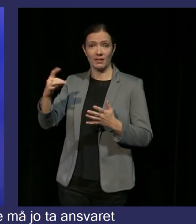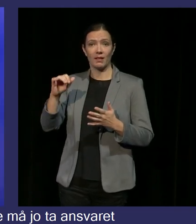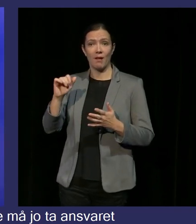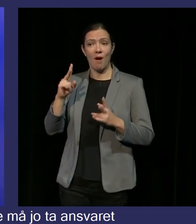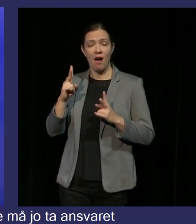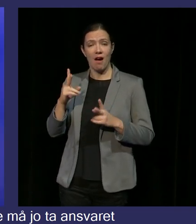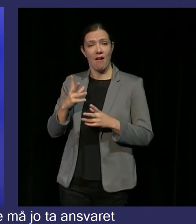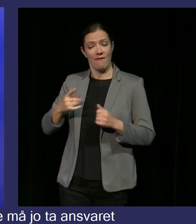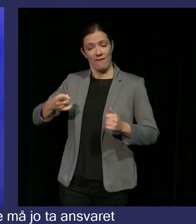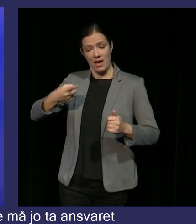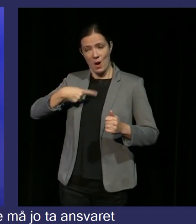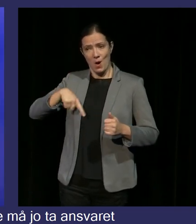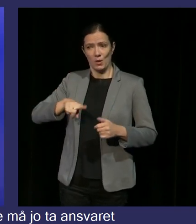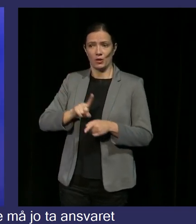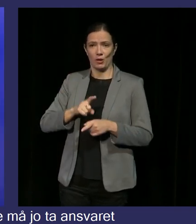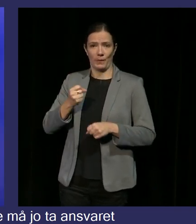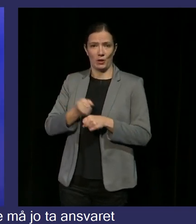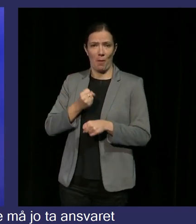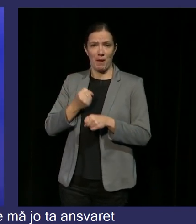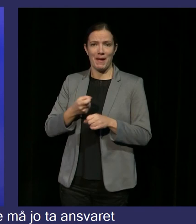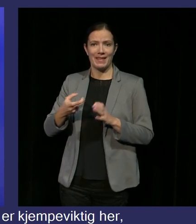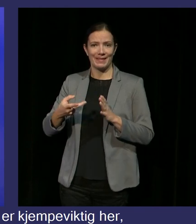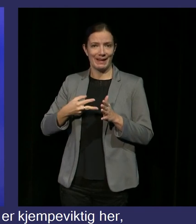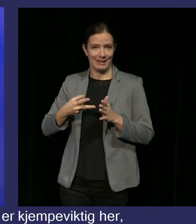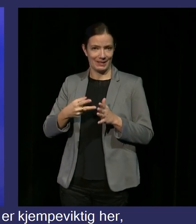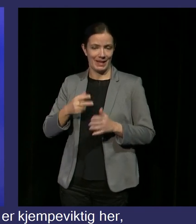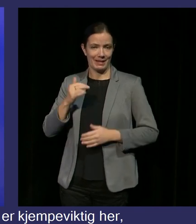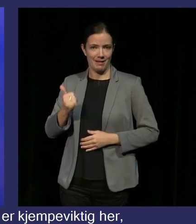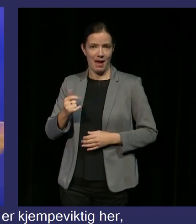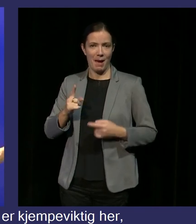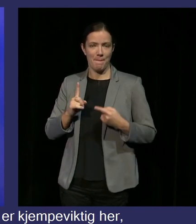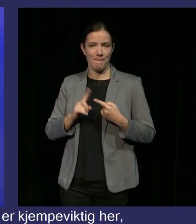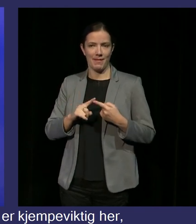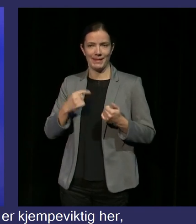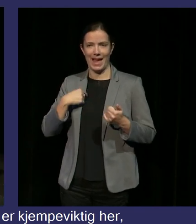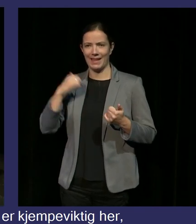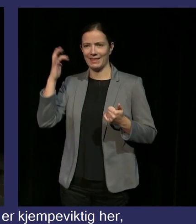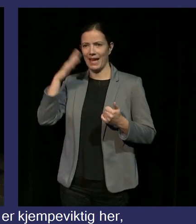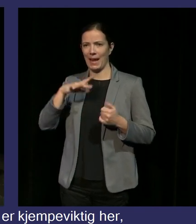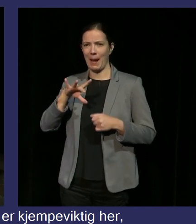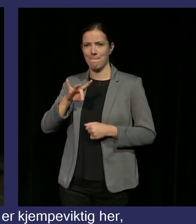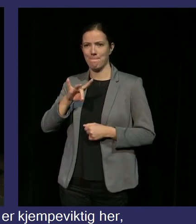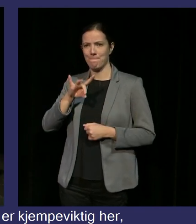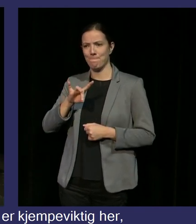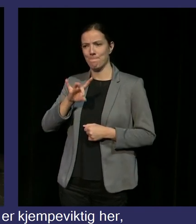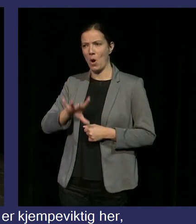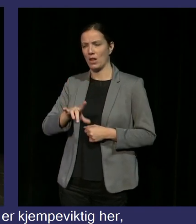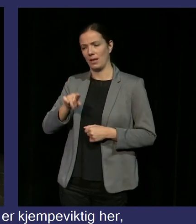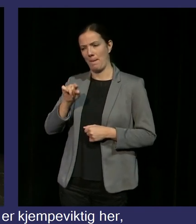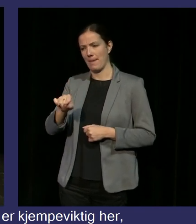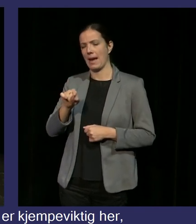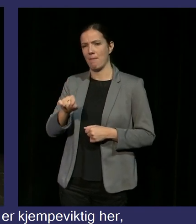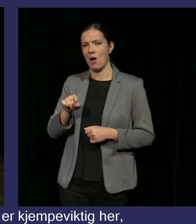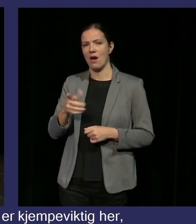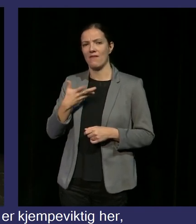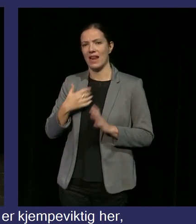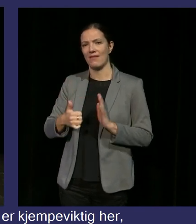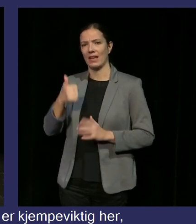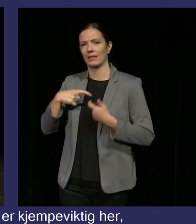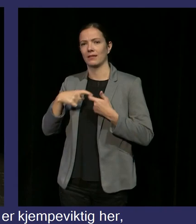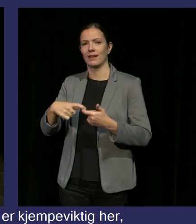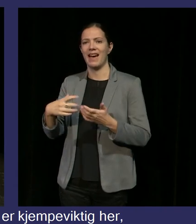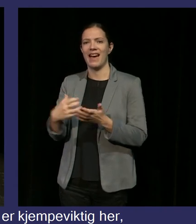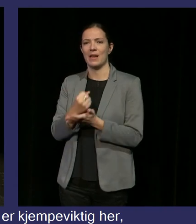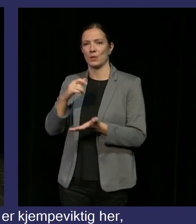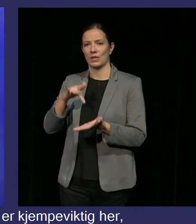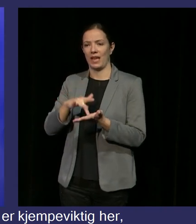som driver med digitalisering, men det som jeg tenker Pål peker på som kjempeviktig her, da, at vi har for eksempel et ressurssenter